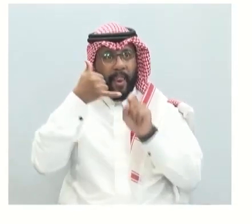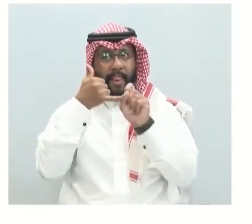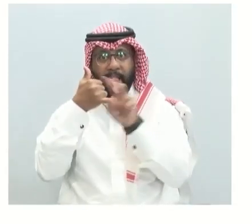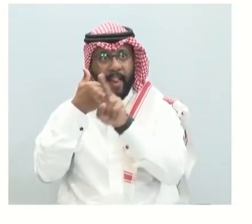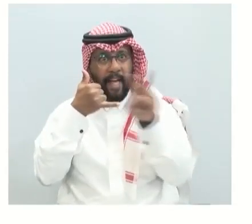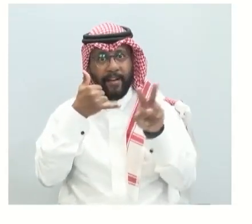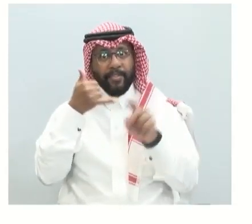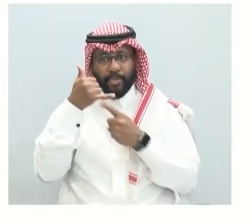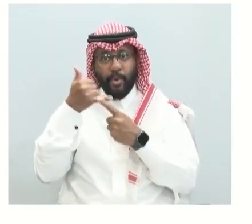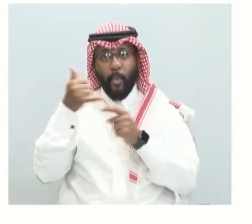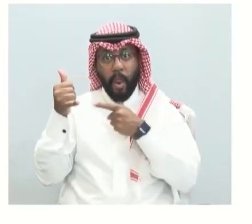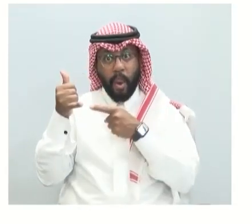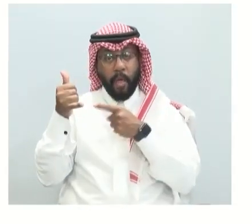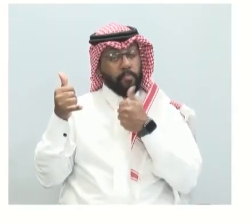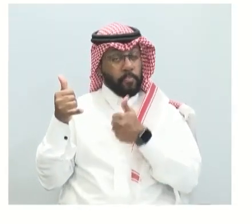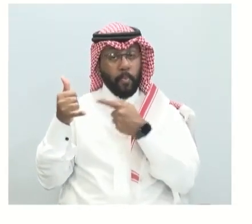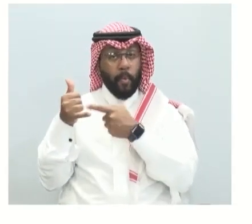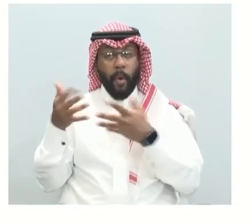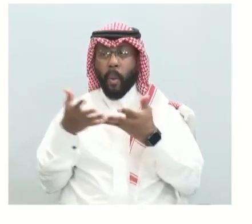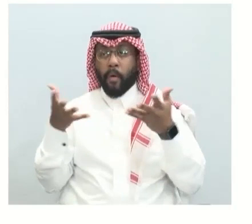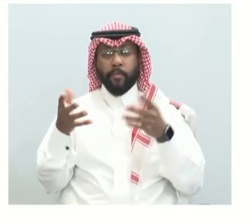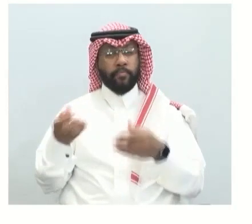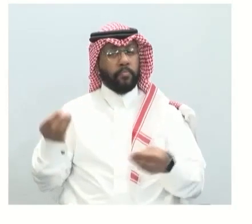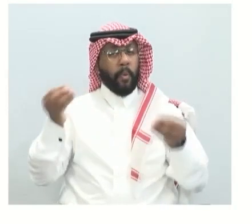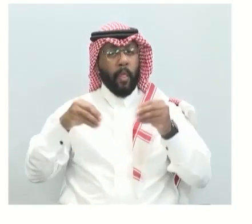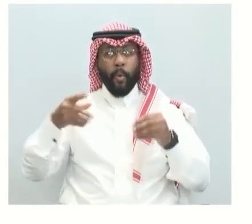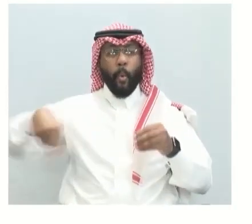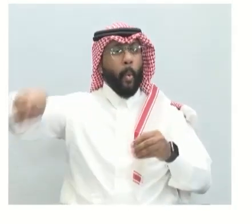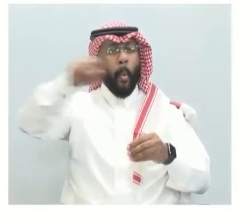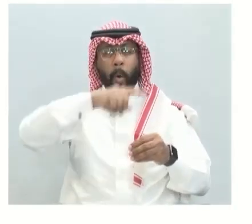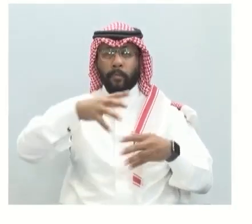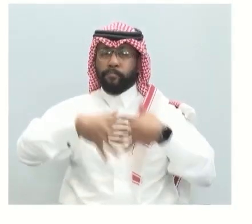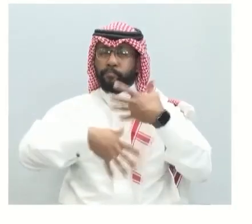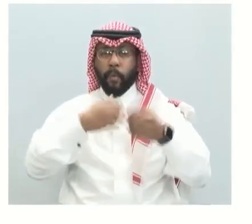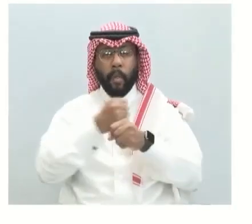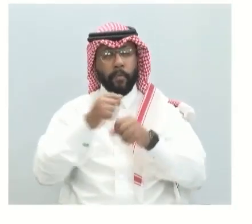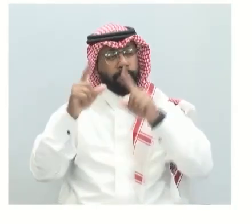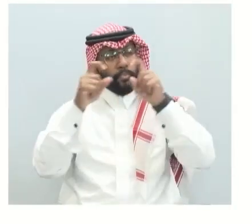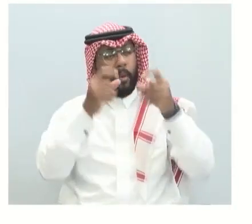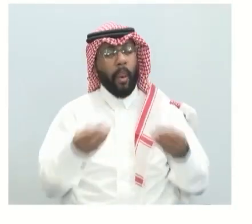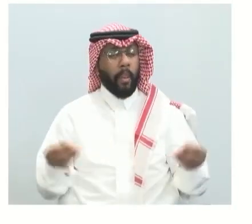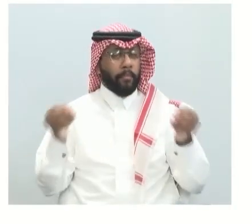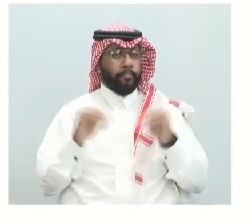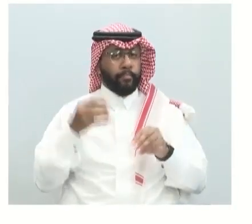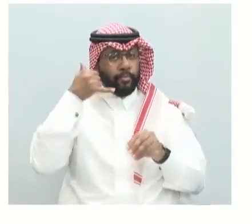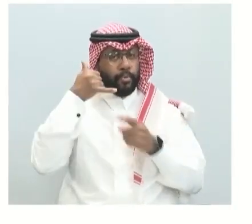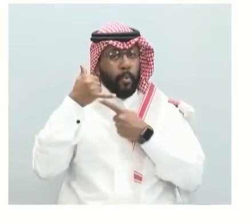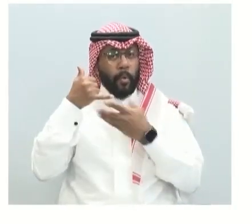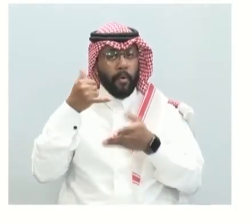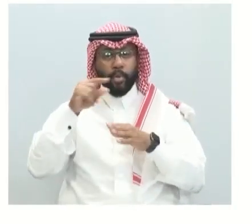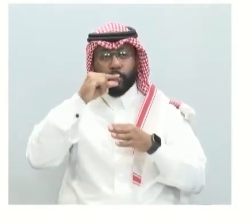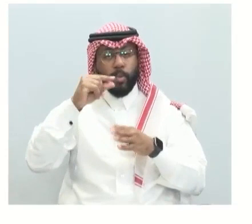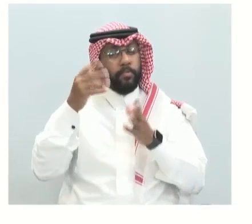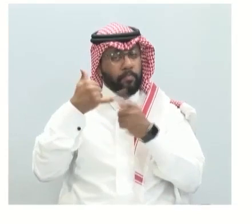او الهاتفات الذكيه تعتبر اكثر الاجهزه استخداما لالتقاط الصور ومقاطع الفيديو والصوت